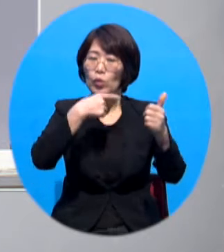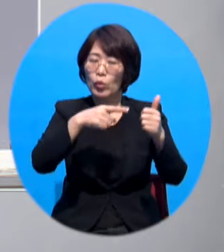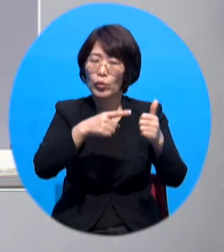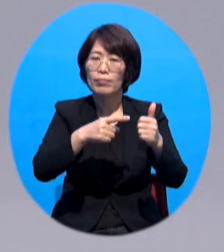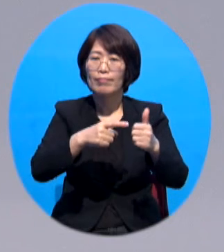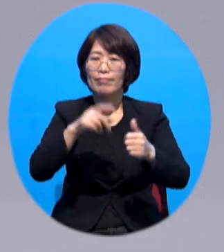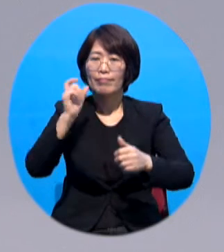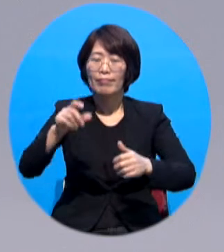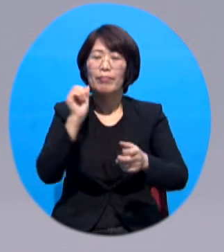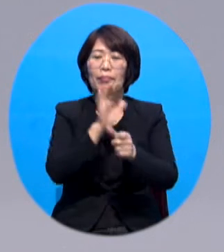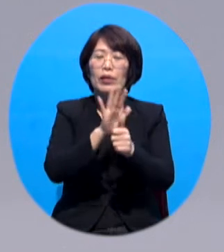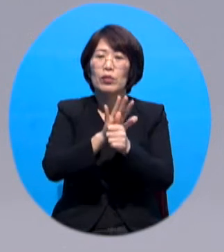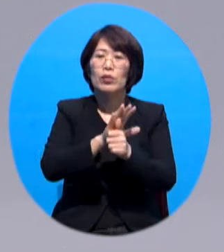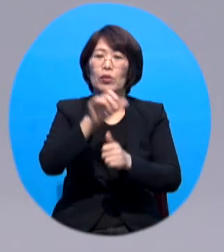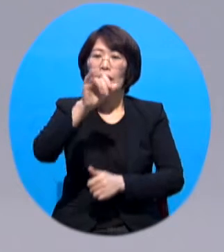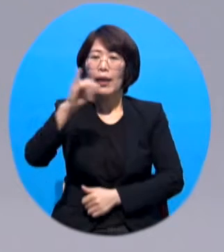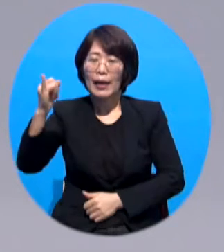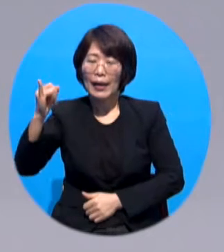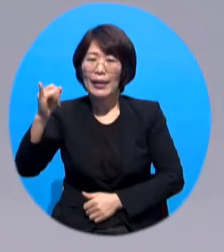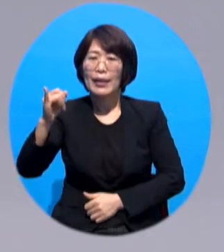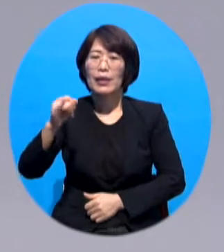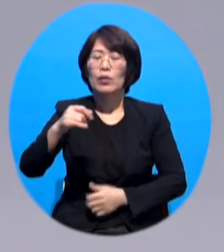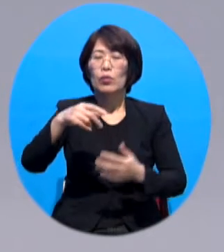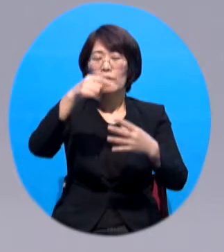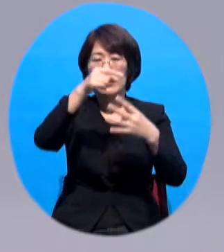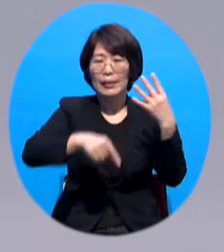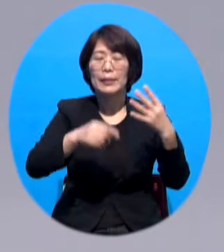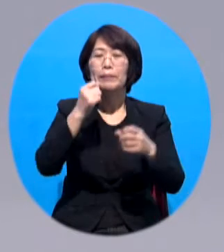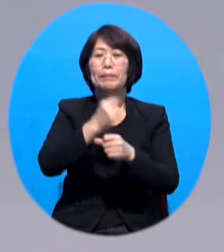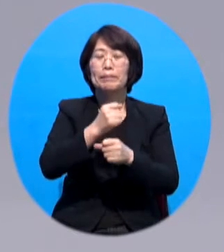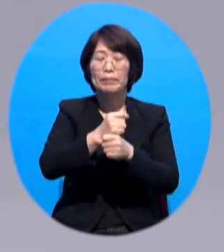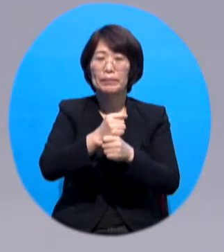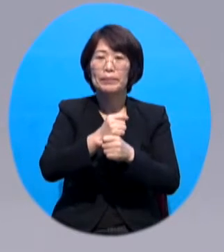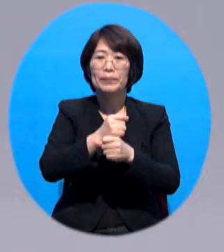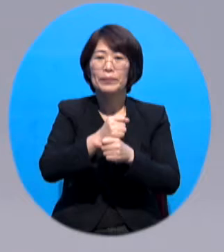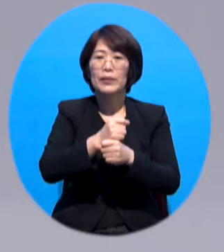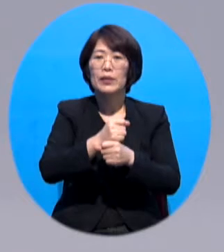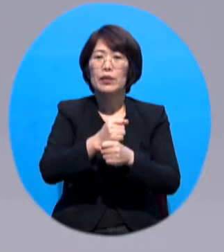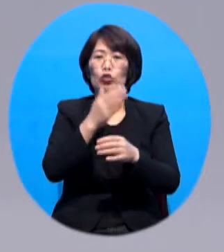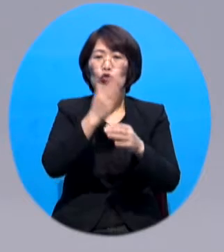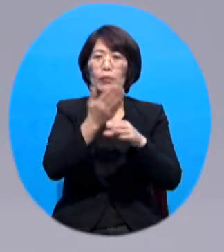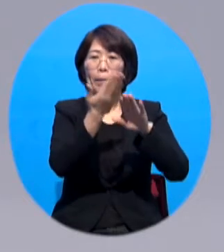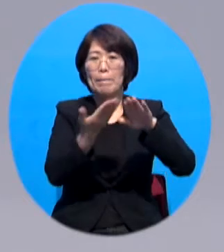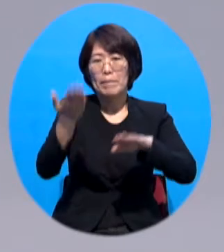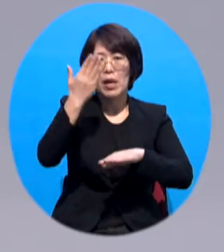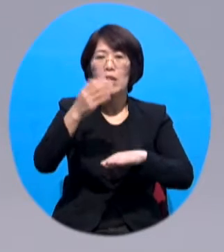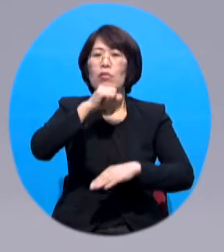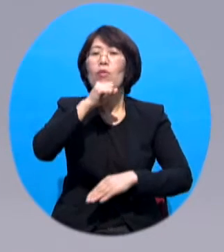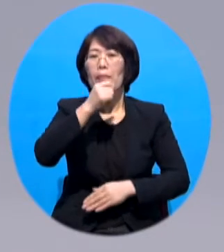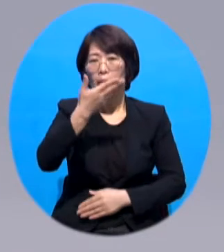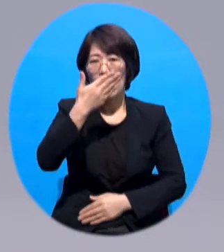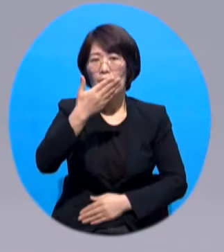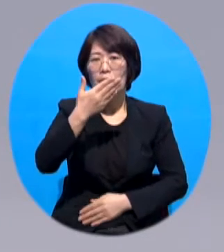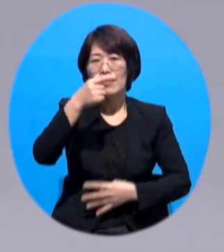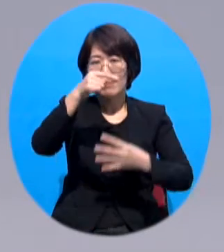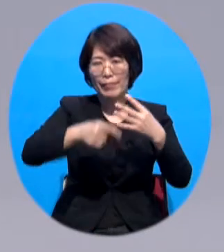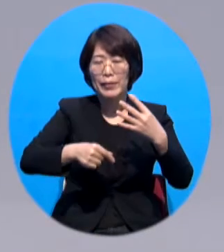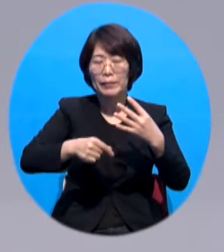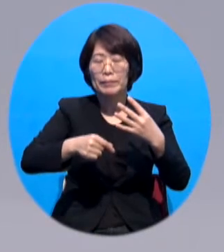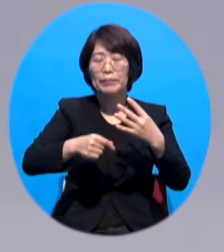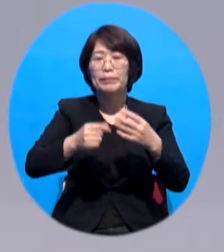강화하고 ai 튜터 시스템을 도입을 해서 중 2권까지 끌어올 있은 시스템을 갖추도록